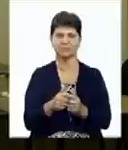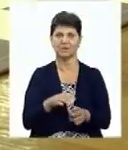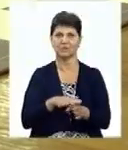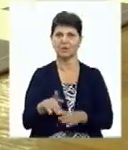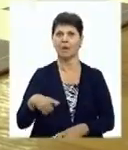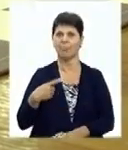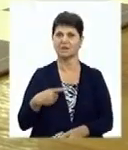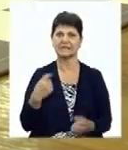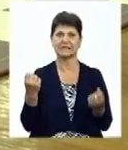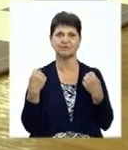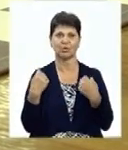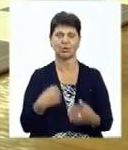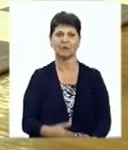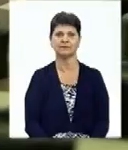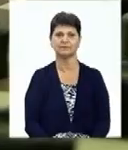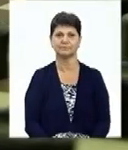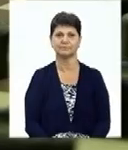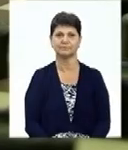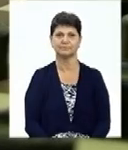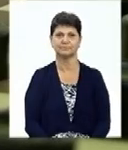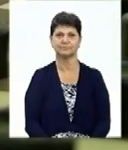майстра спорту.